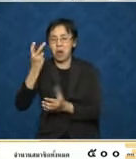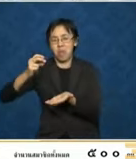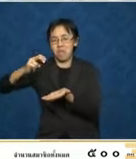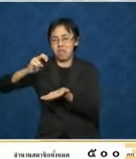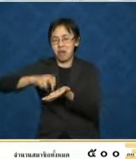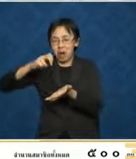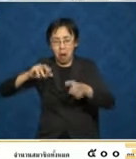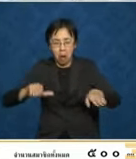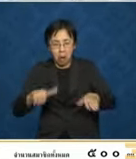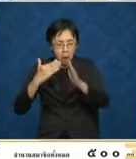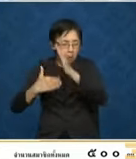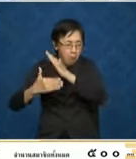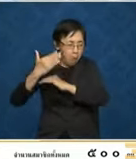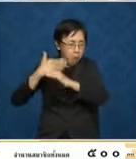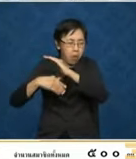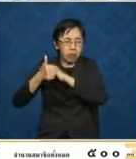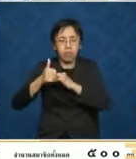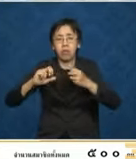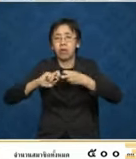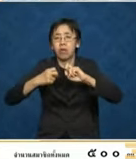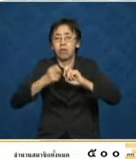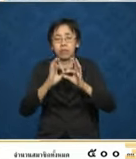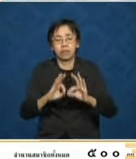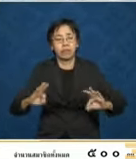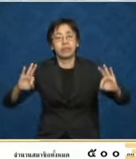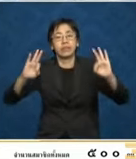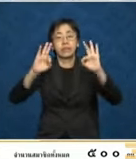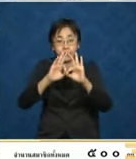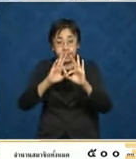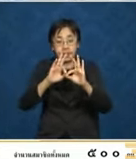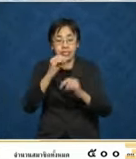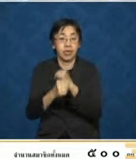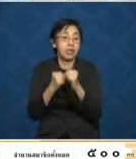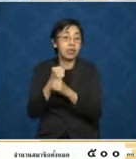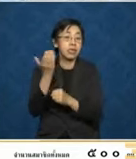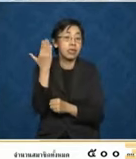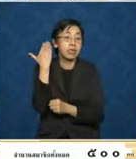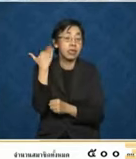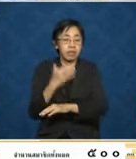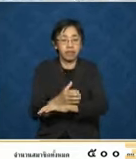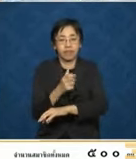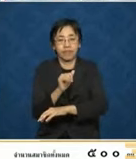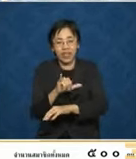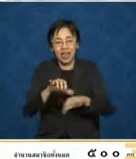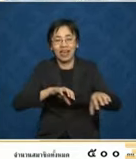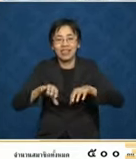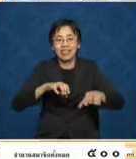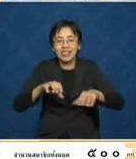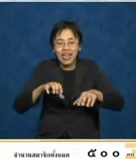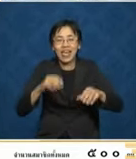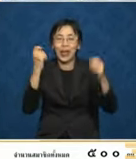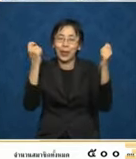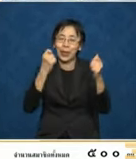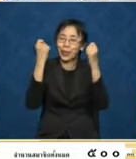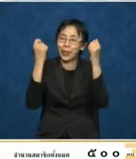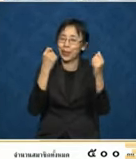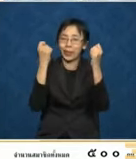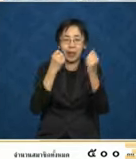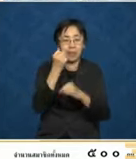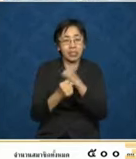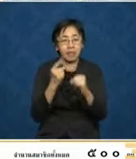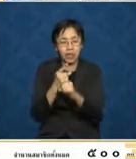ชัดครับว่าปัญหานี้เป็นปัญหาที่สำคัญปลายปีที่แล้วครับอยุธยาเรามีงานเทศกาลใหญ่ประจำปีที่ใช้